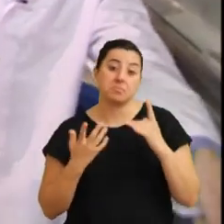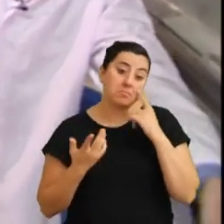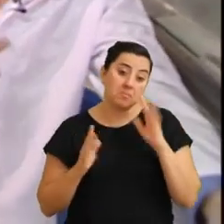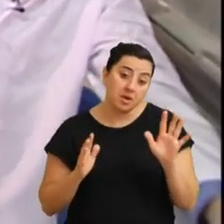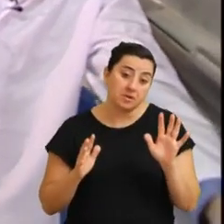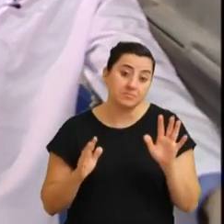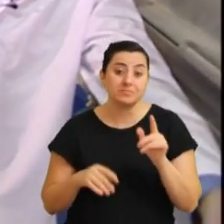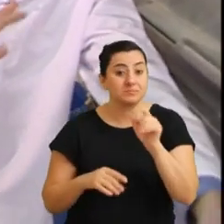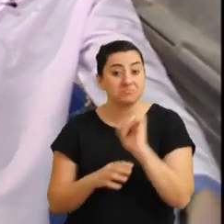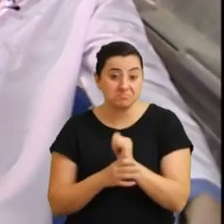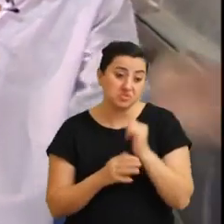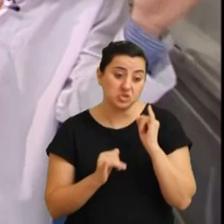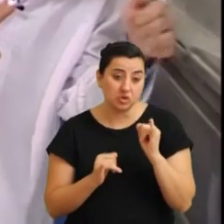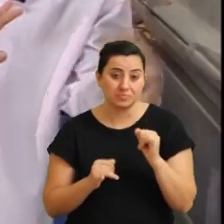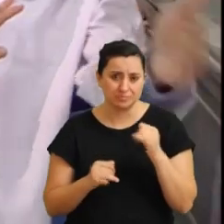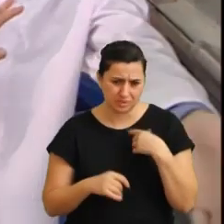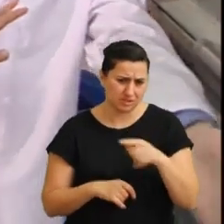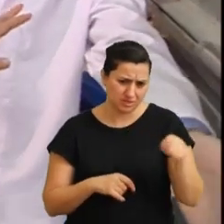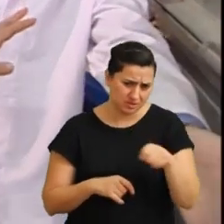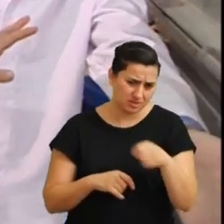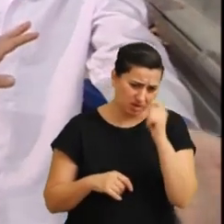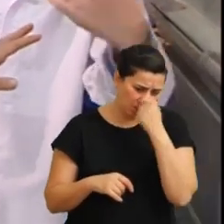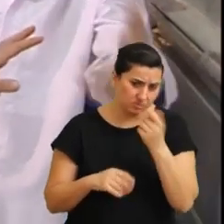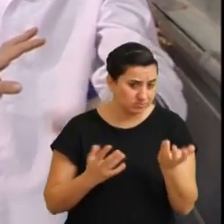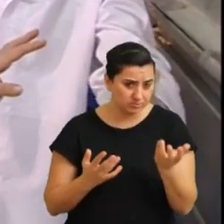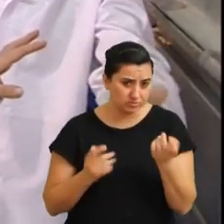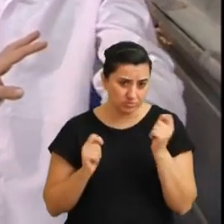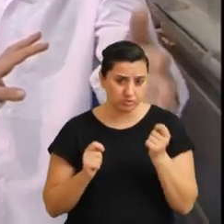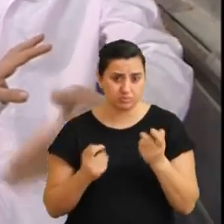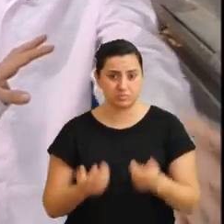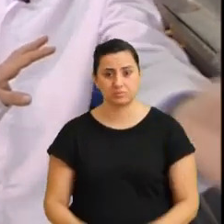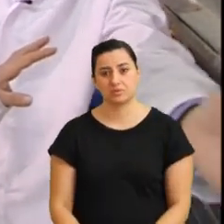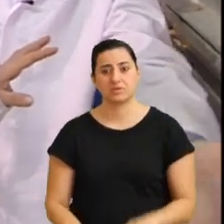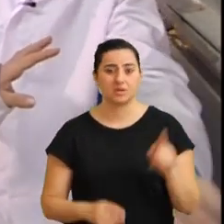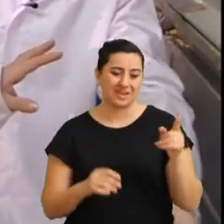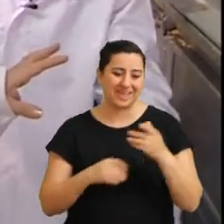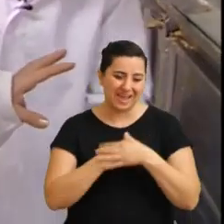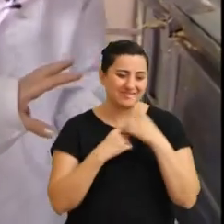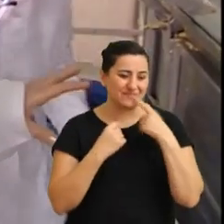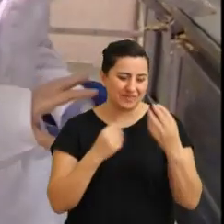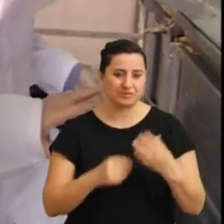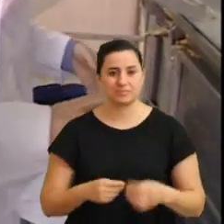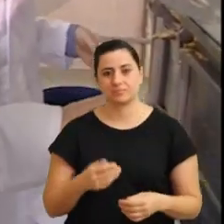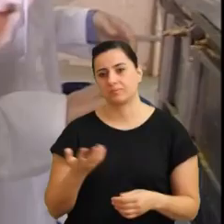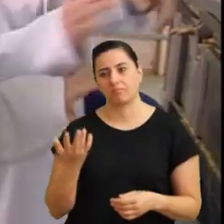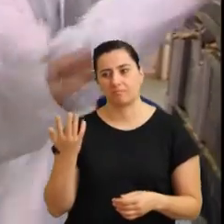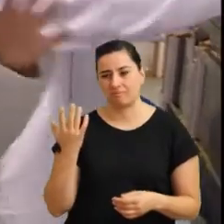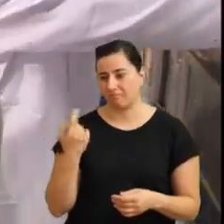Hayır, sen onunla beceriksiz olacaksın, biliyorum ya. Hayır. Ben bunu halledeyim, sen onu sonra da halledeyim. Hepsini halledeyim diye. Sen oyalan diye veriyorum sana. Hadi. Küspe.